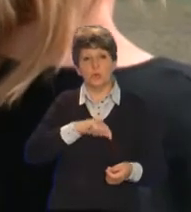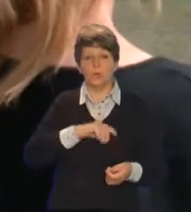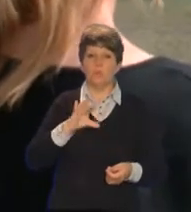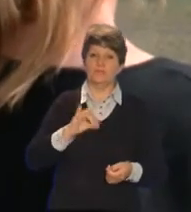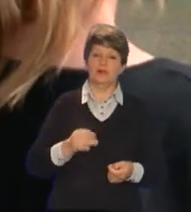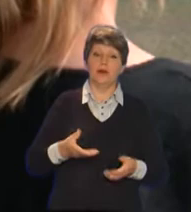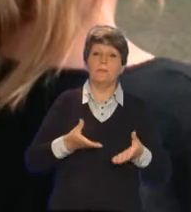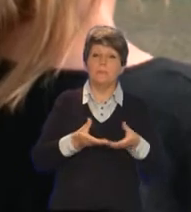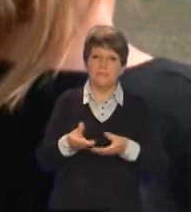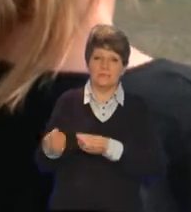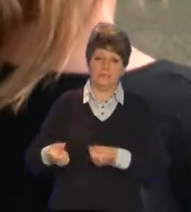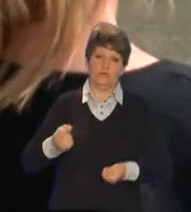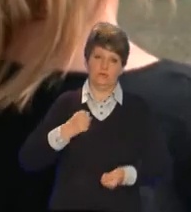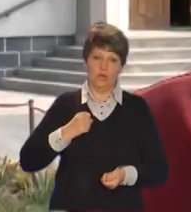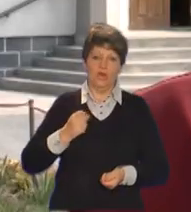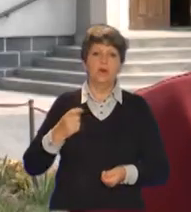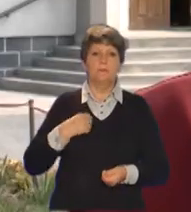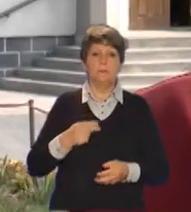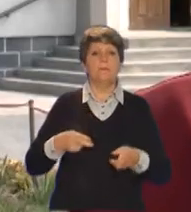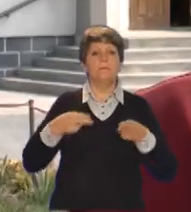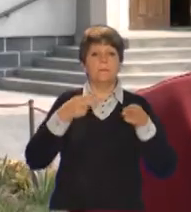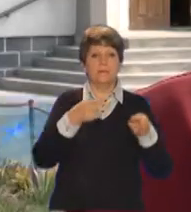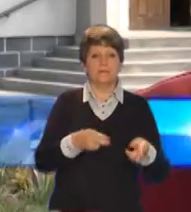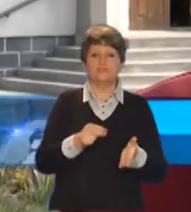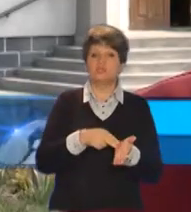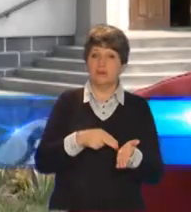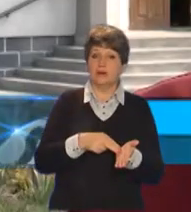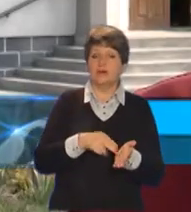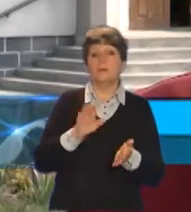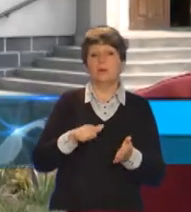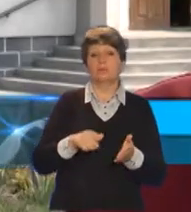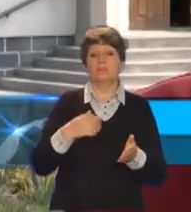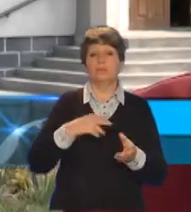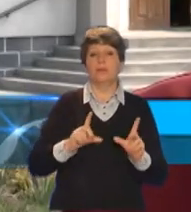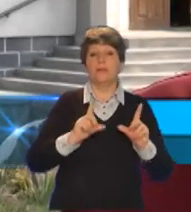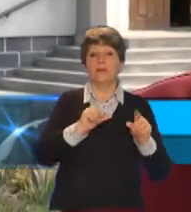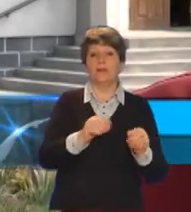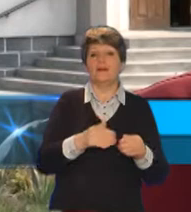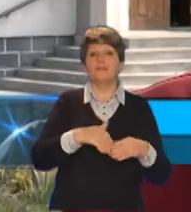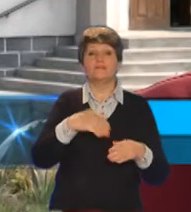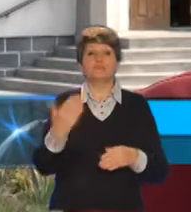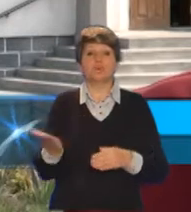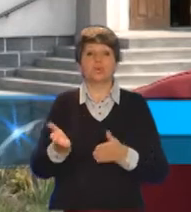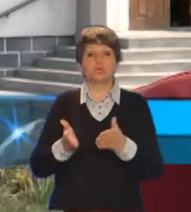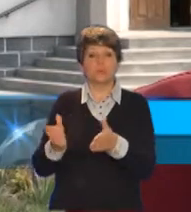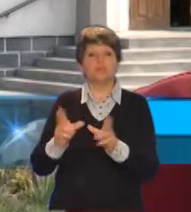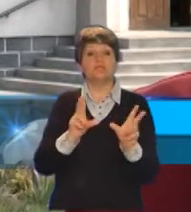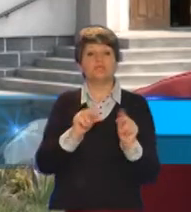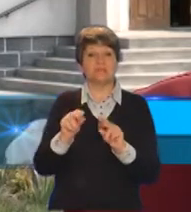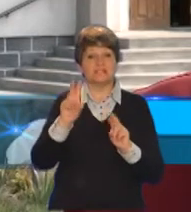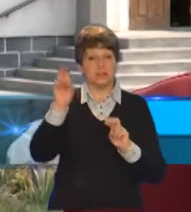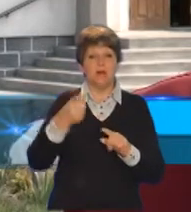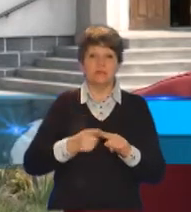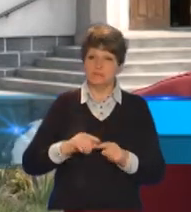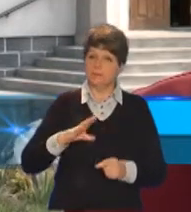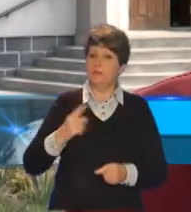духовно підтримувати військових. Ми поїхали на Черкаси, а з Черкас ми поїхали в сторону Щастя. Це була